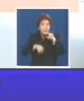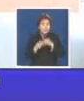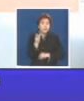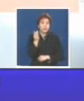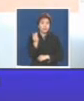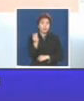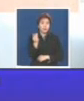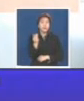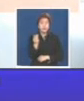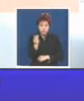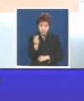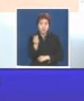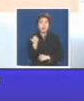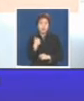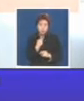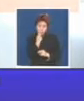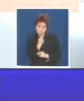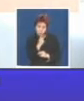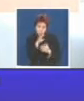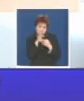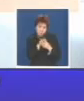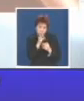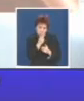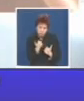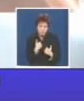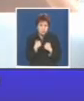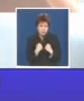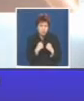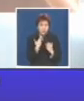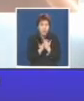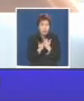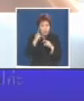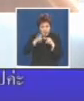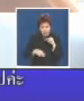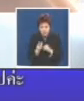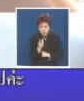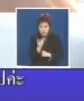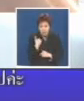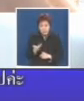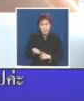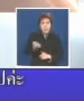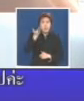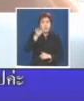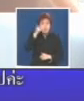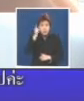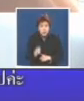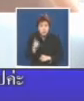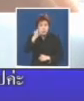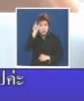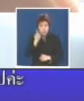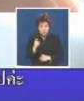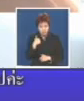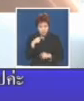กำลังติดตามอย่างใกล้ชิดว่ามีการพยายามที่จะขึ้นราคาโดยไม่สมเหตุสมผลหรือไม่นะครับเพราะว่ามีข่าวส